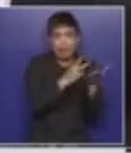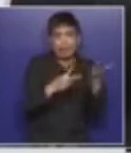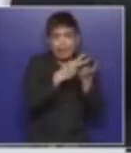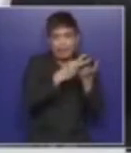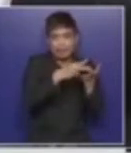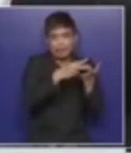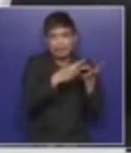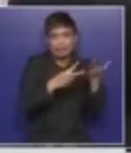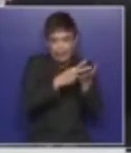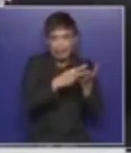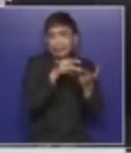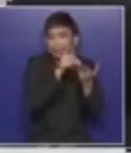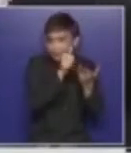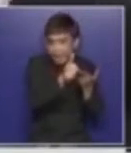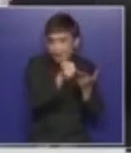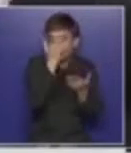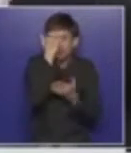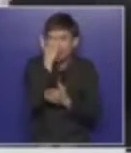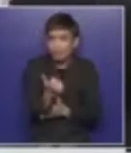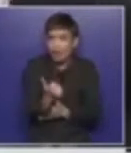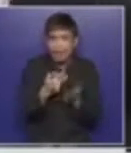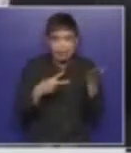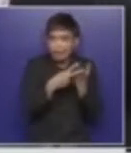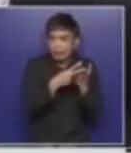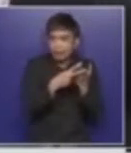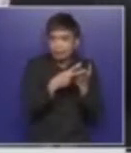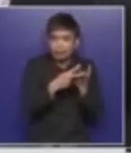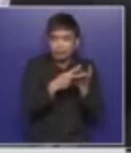ก็จะทำไมล่ะครับมาถึงไม่ตัดถึงไม่ทำอะไรครับกองทัพเรือเนี่ยในหนังสือหรือประมาณครับเล่มขาวคาดแดงเนี่ยนะครับเล่มที่อยู่ในมือผมนี่ครับท่านประธานครับ